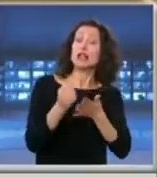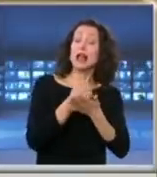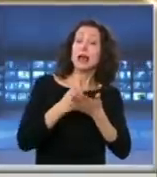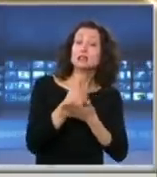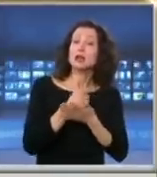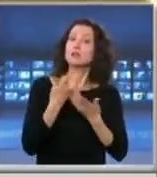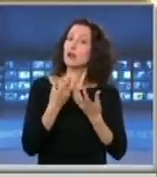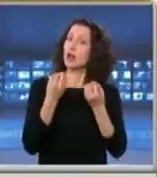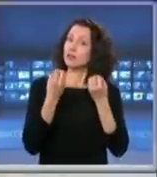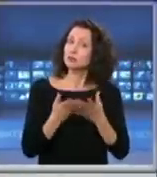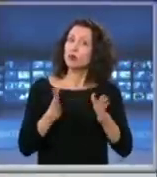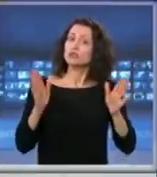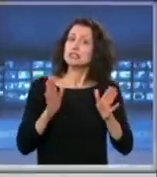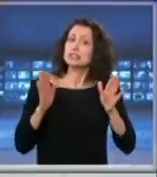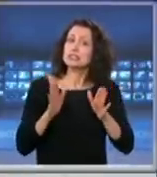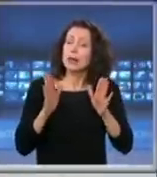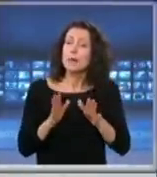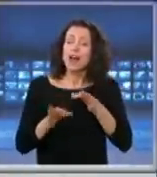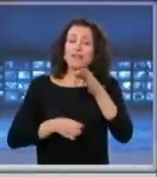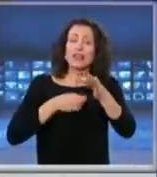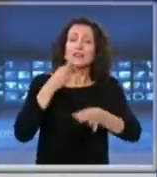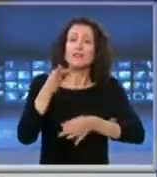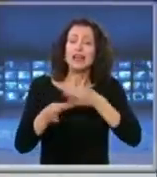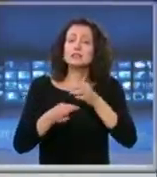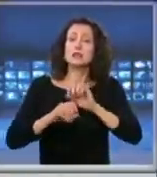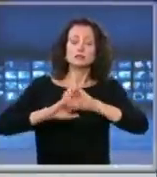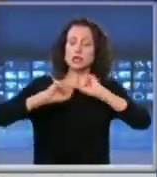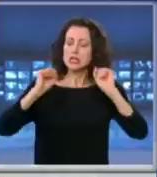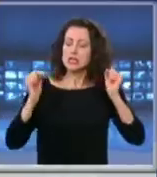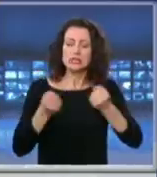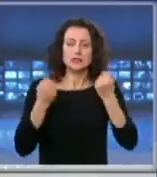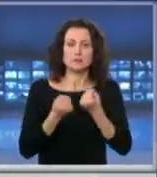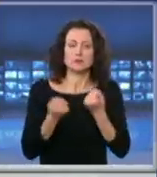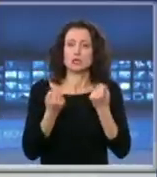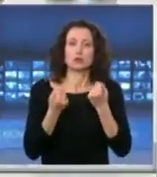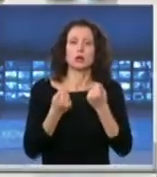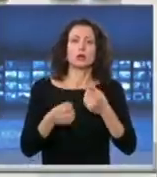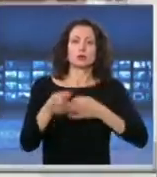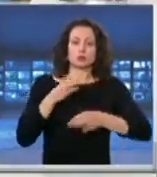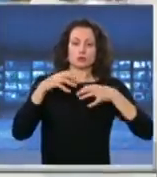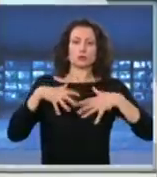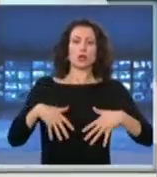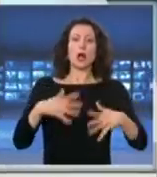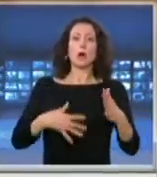вирусната инфекция и да не се развие бързо с засягане на тъканите на белия дроб е много по-голямо.